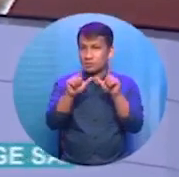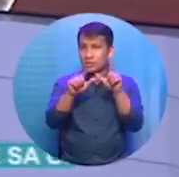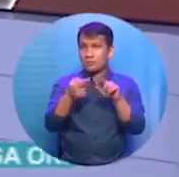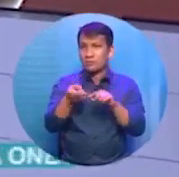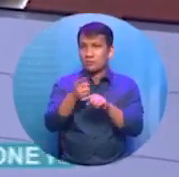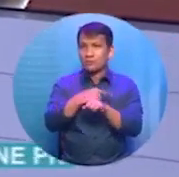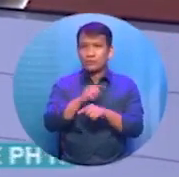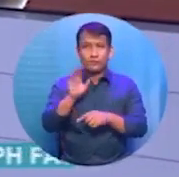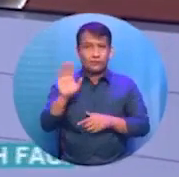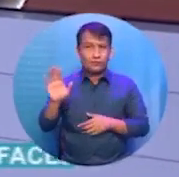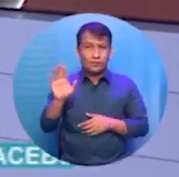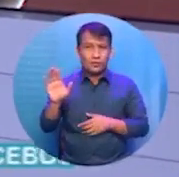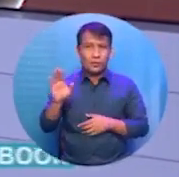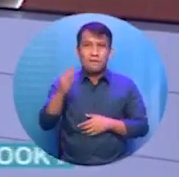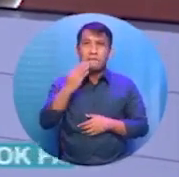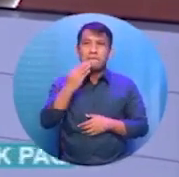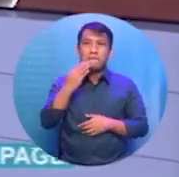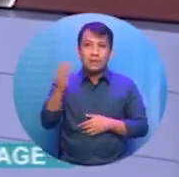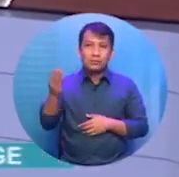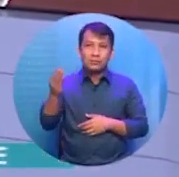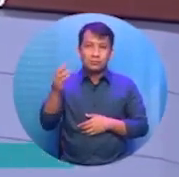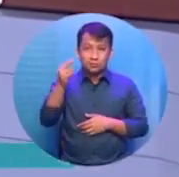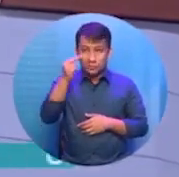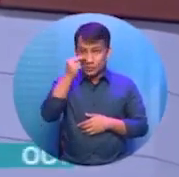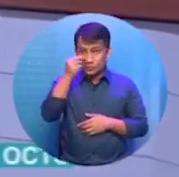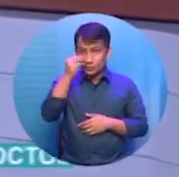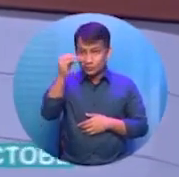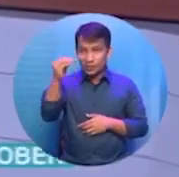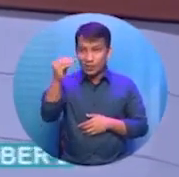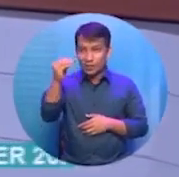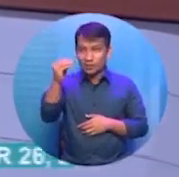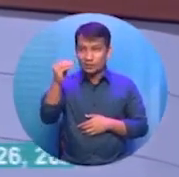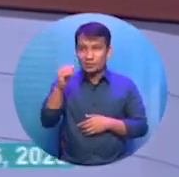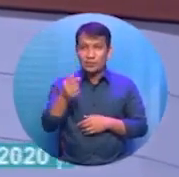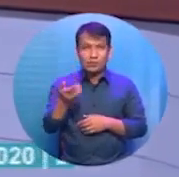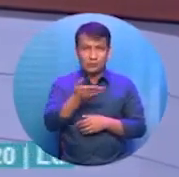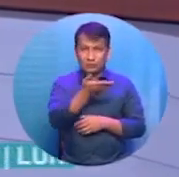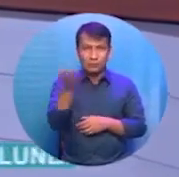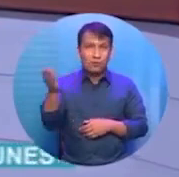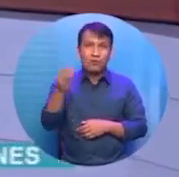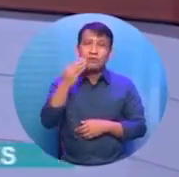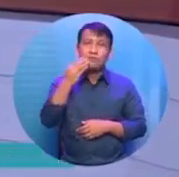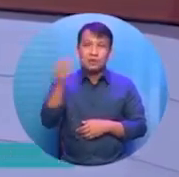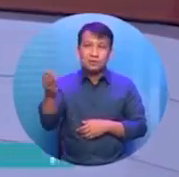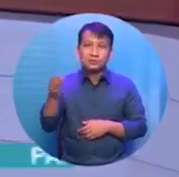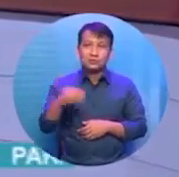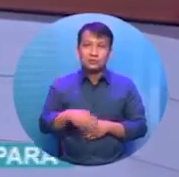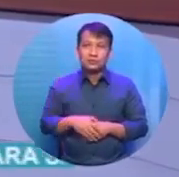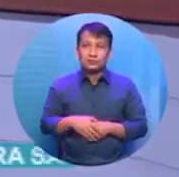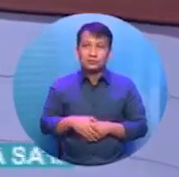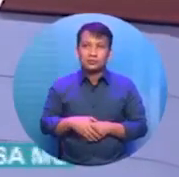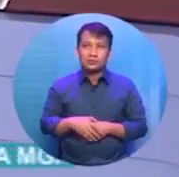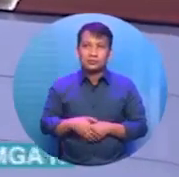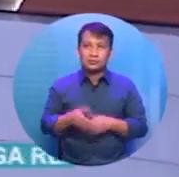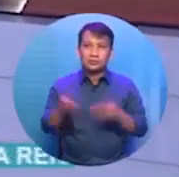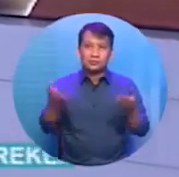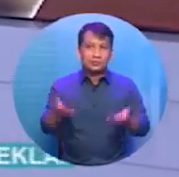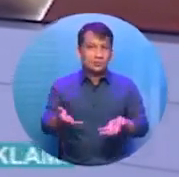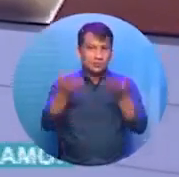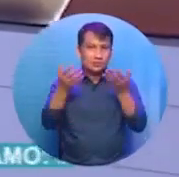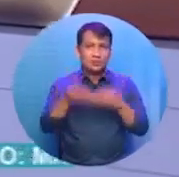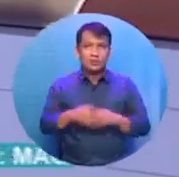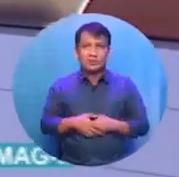po ay taga Bacolod, Negros Occidental. At sa lahat ng mga taga Bacolod, magandang umaga po sa